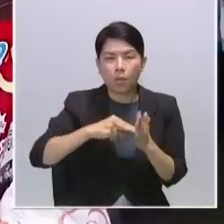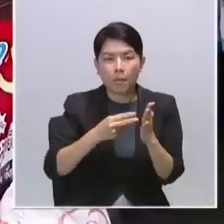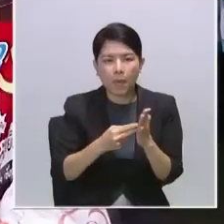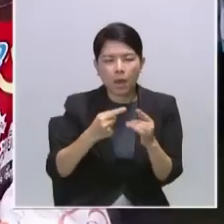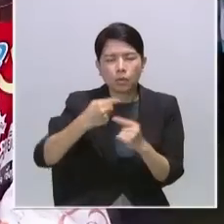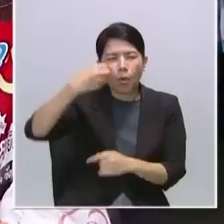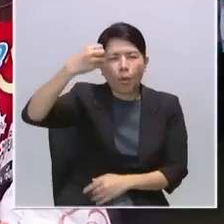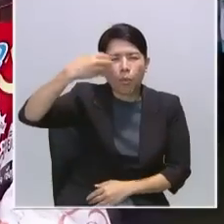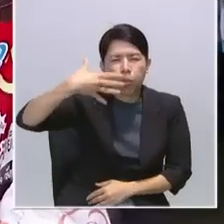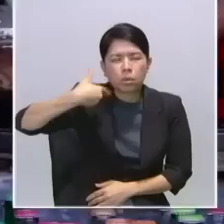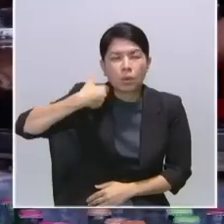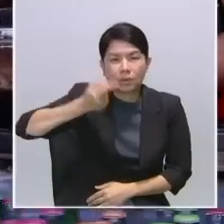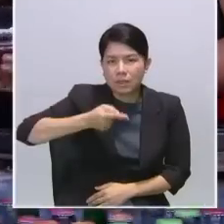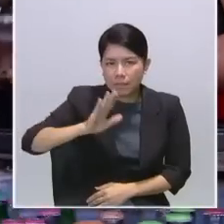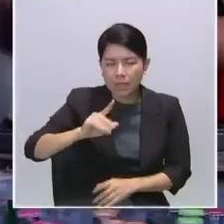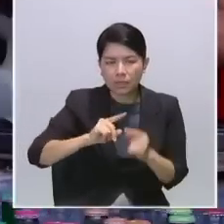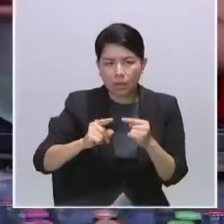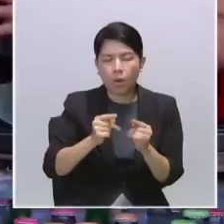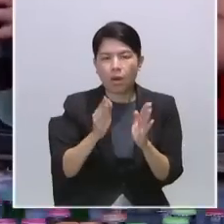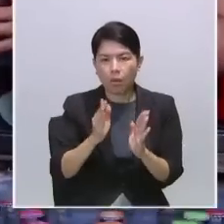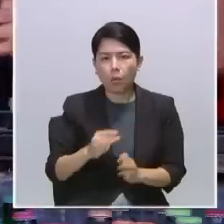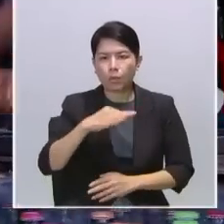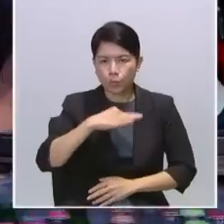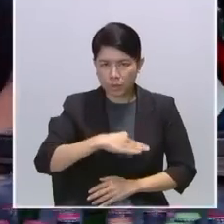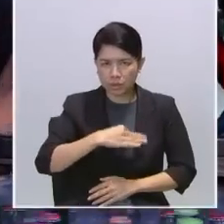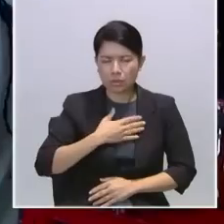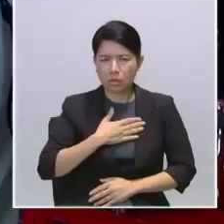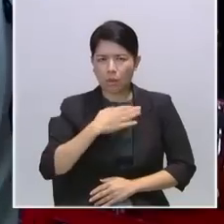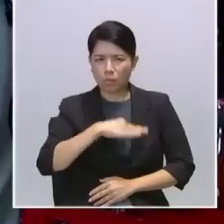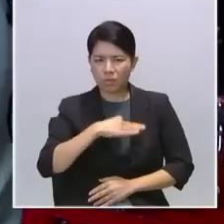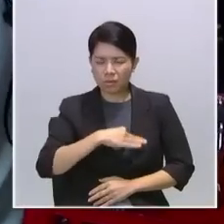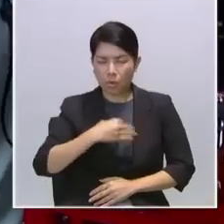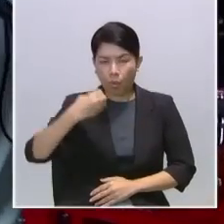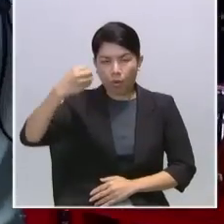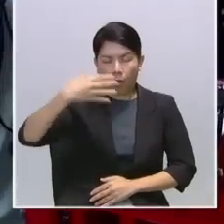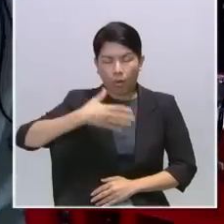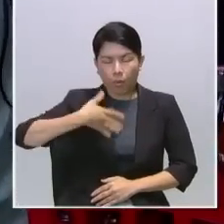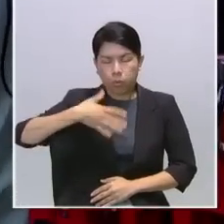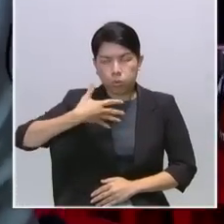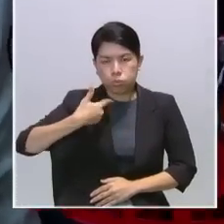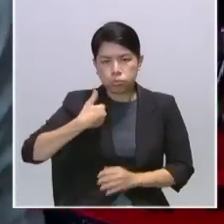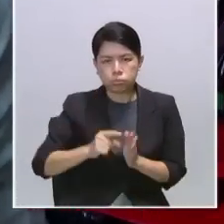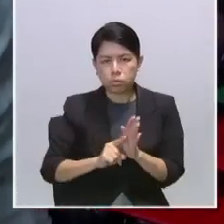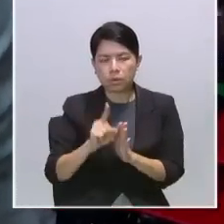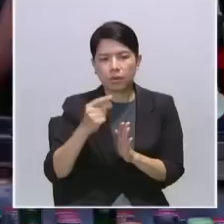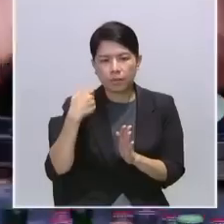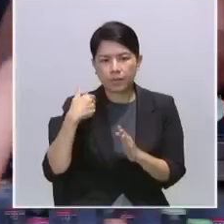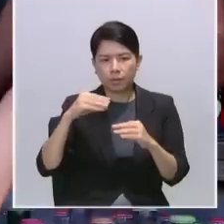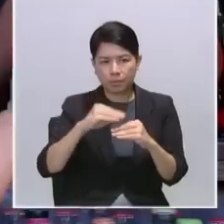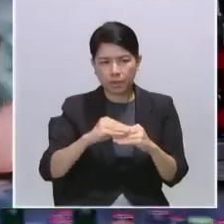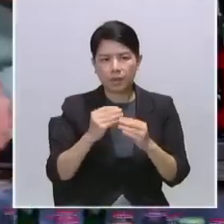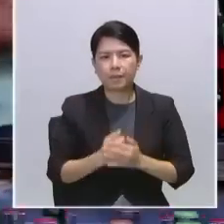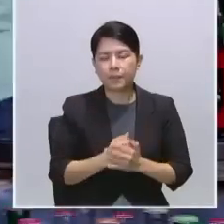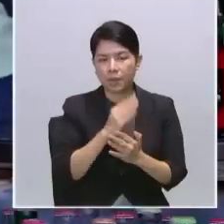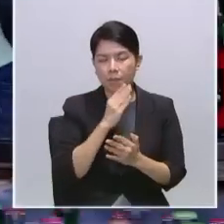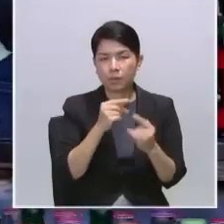แต่เป็นอุณหภูมิที่คนเรารู้สึกได้ก็คือจะรู้สึกร้อนขึ้นมากกว่าอุณหภูมิของอากาศจริงที่วั